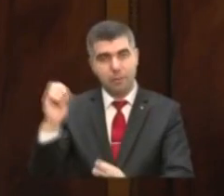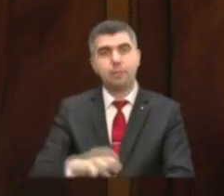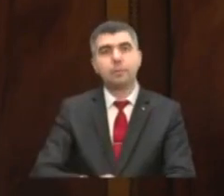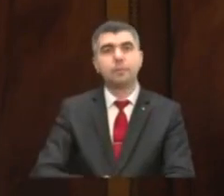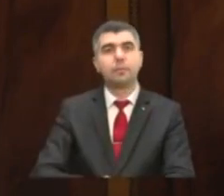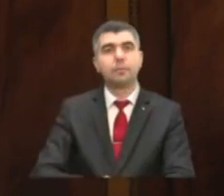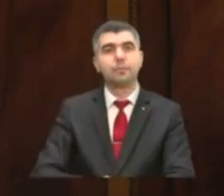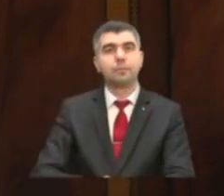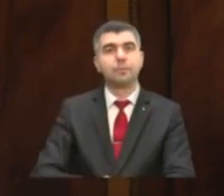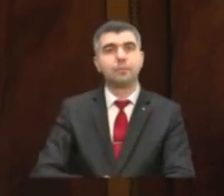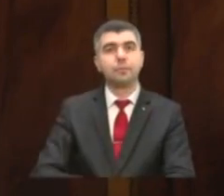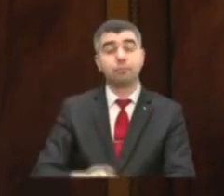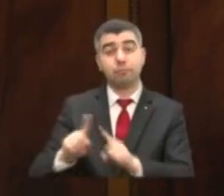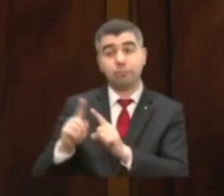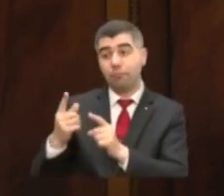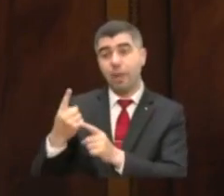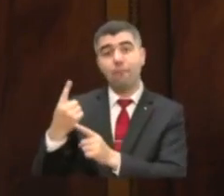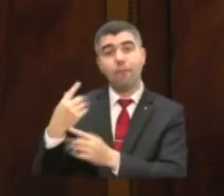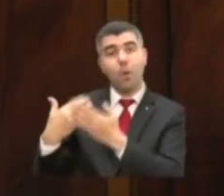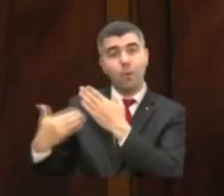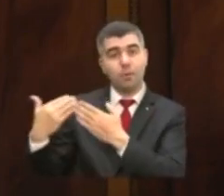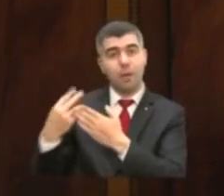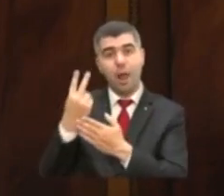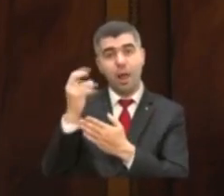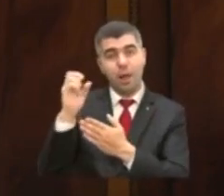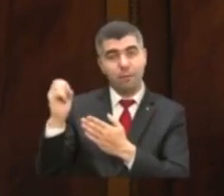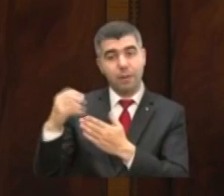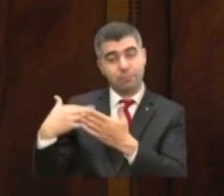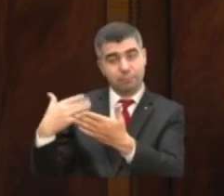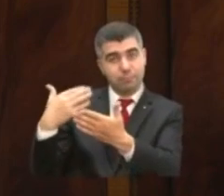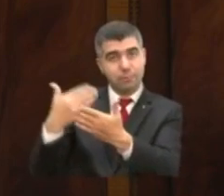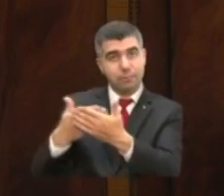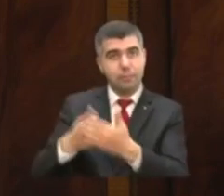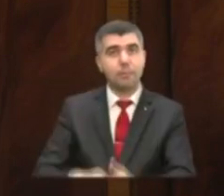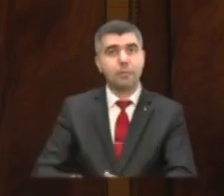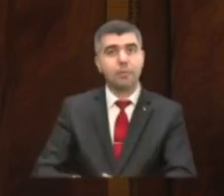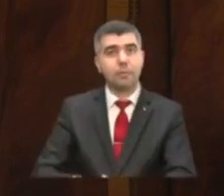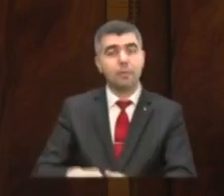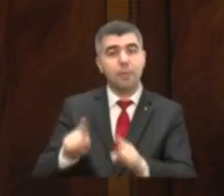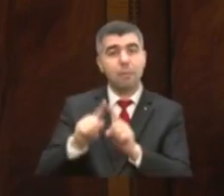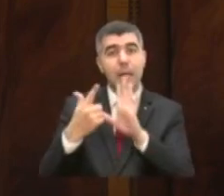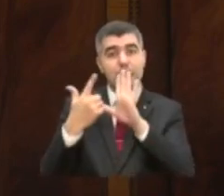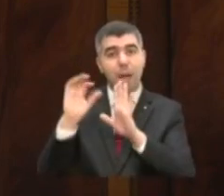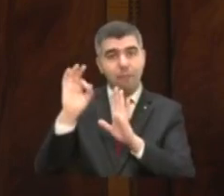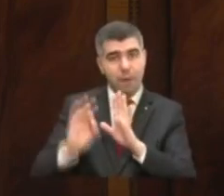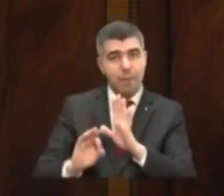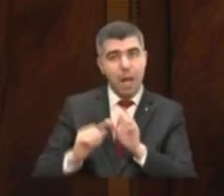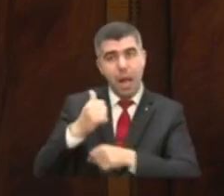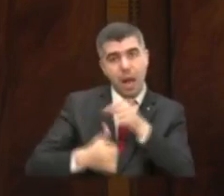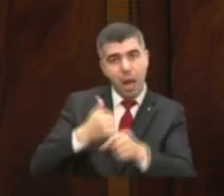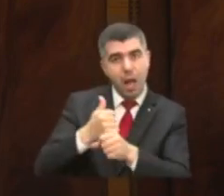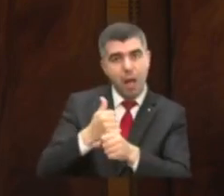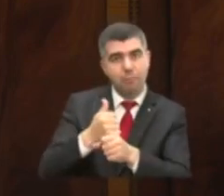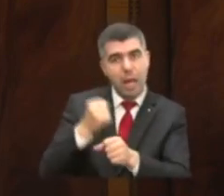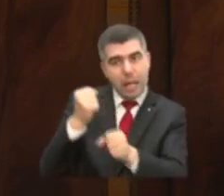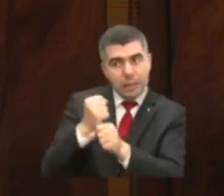يوليوز 2000، ومنذ ذلك الحين لم يتم الوصول إلى 7% في أي سنة. دائما كانت